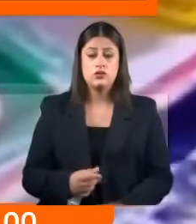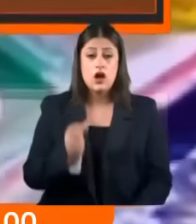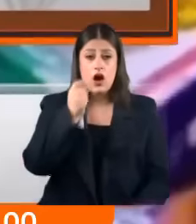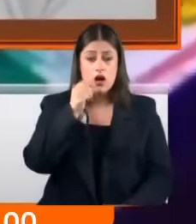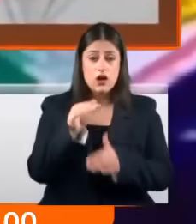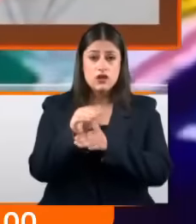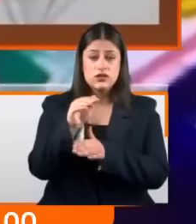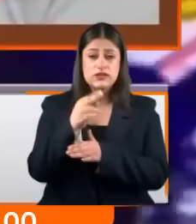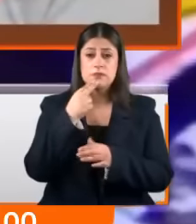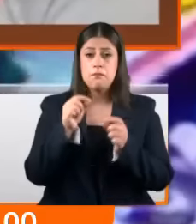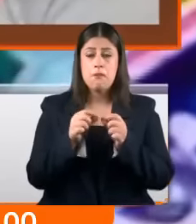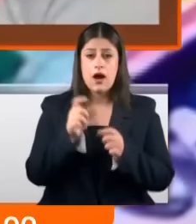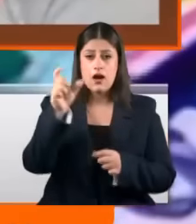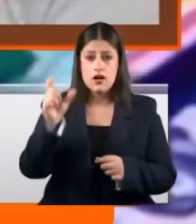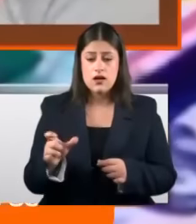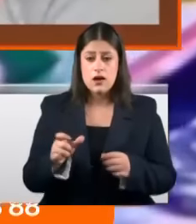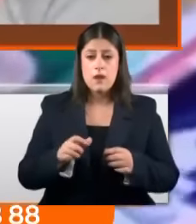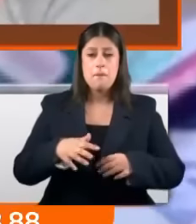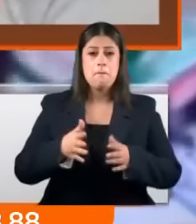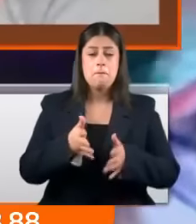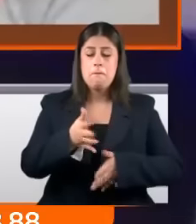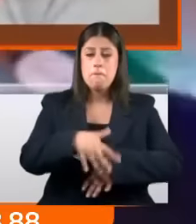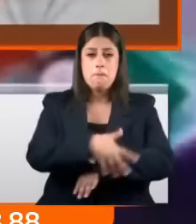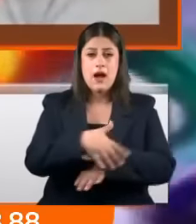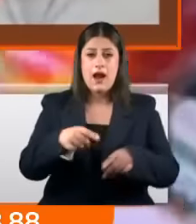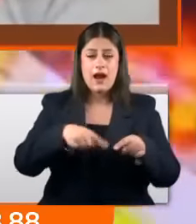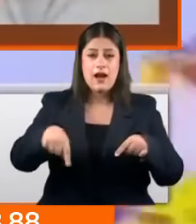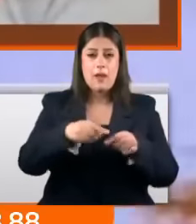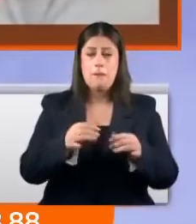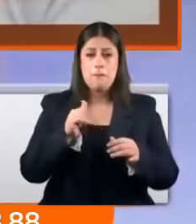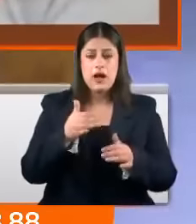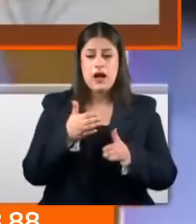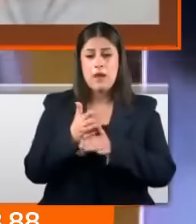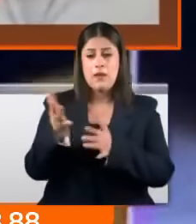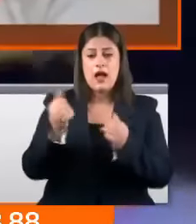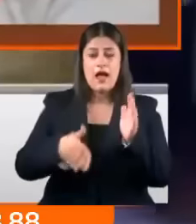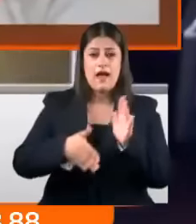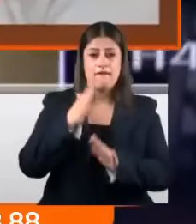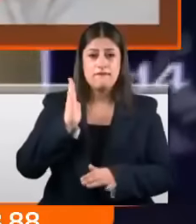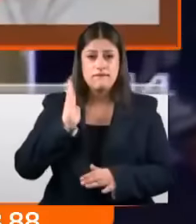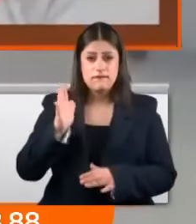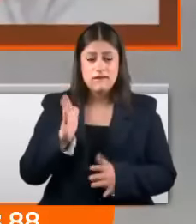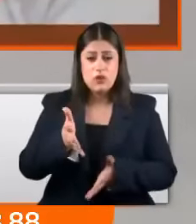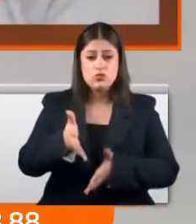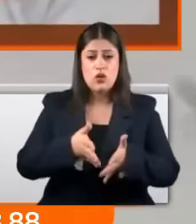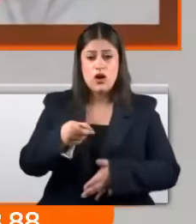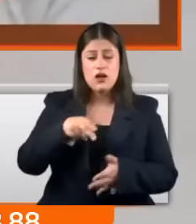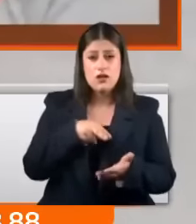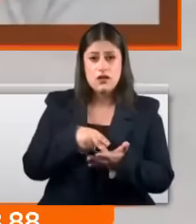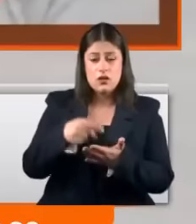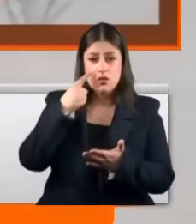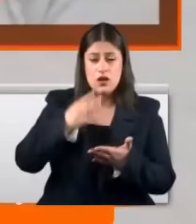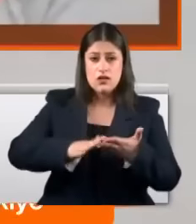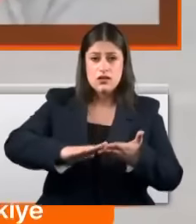Ankara'da yaşayan Berra Eraslan mahalle bakkalından ekmek almış evinin yolunu tutmuştu. Sokakta yürüdüğü sırada seyir halindeki